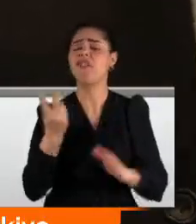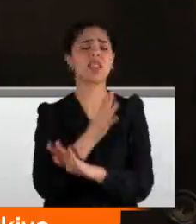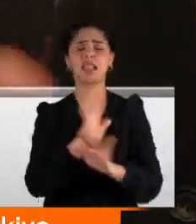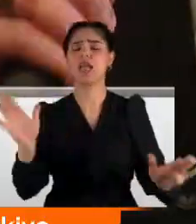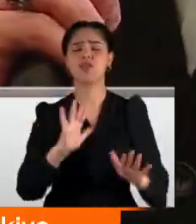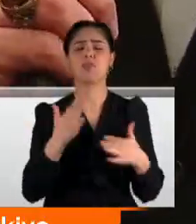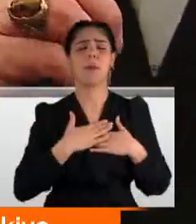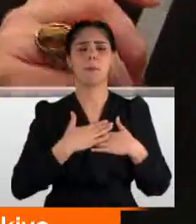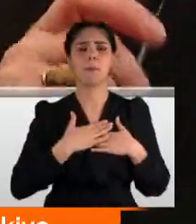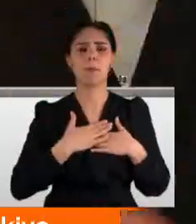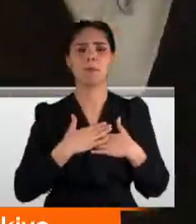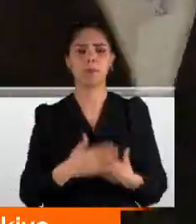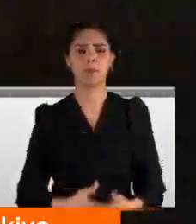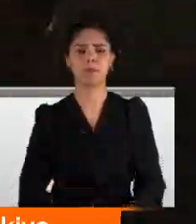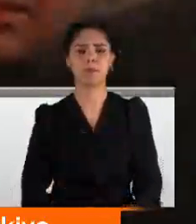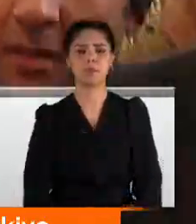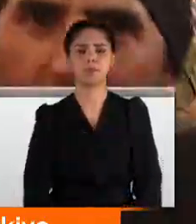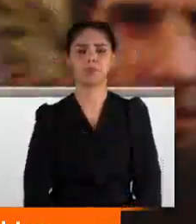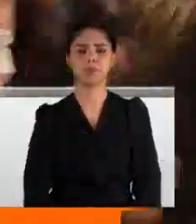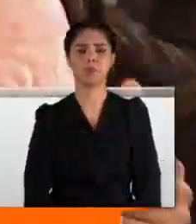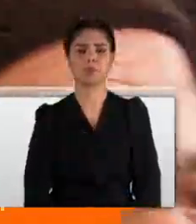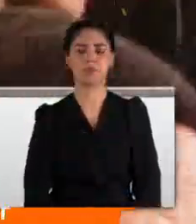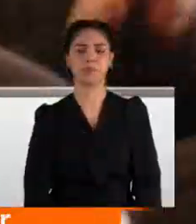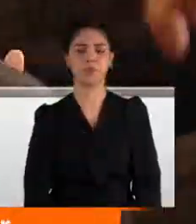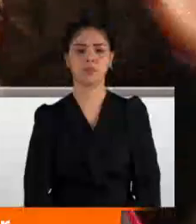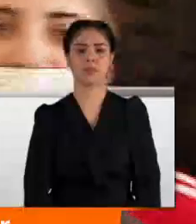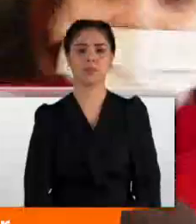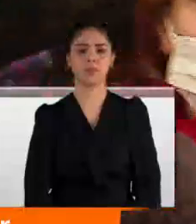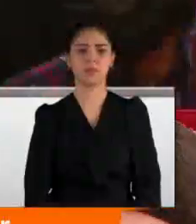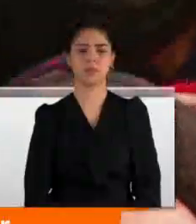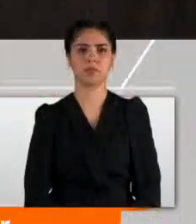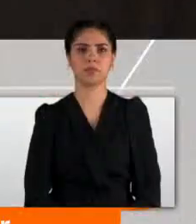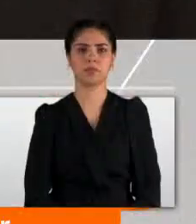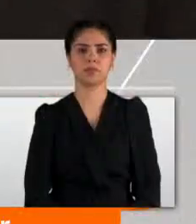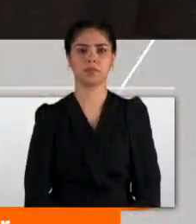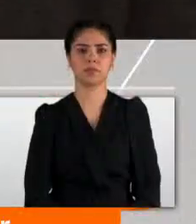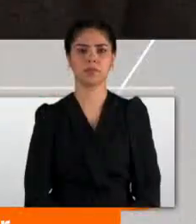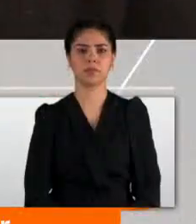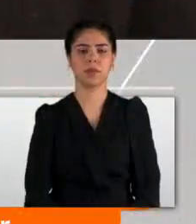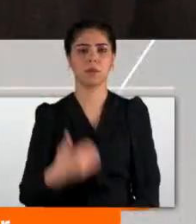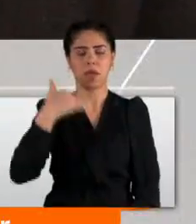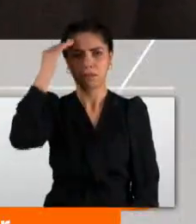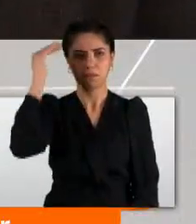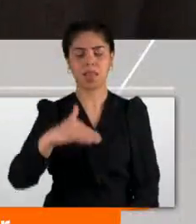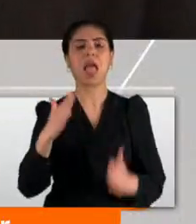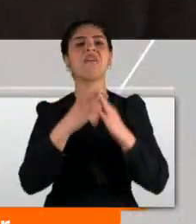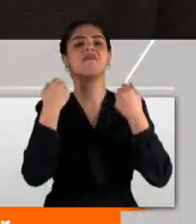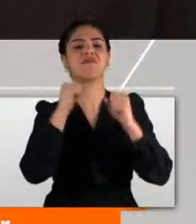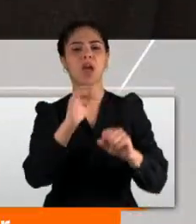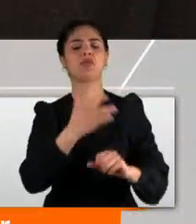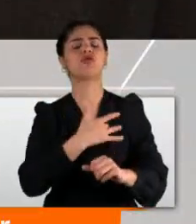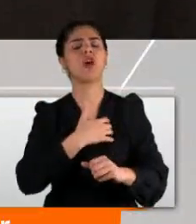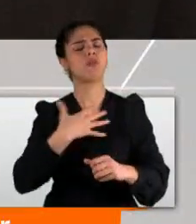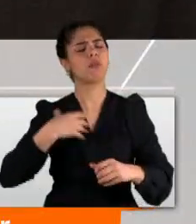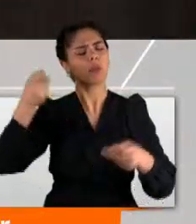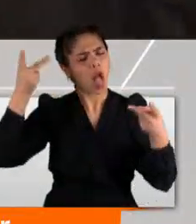taşımı veremem. Veremem. Hayata veremem. Ben mağdurum, evimi de vermiyorum. Canımı veririm,